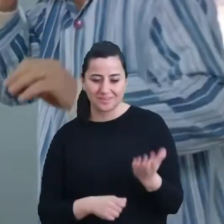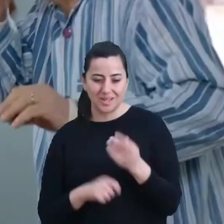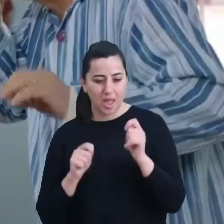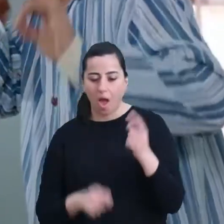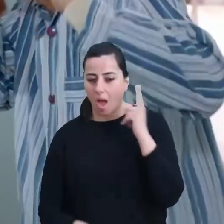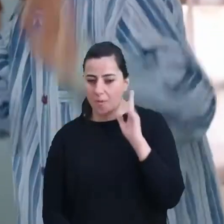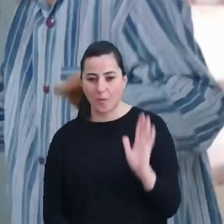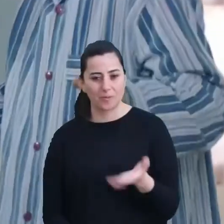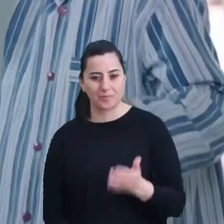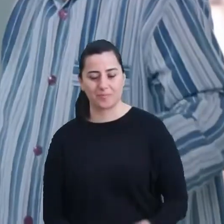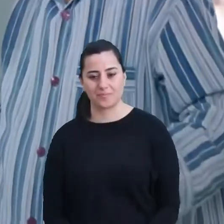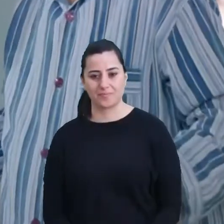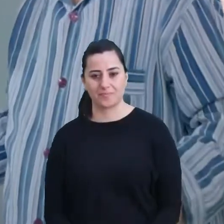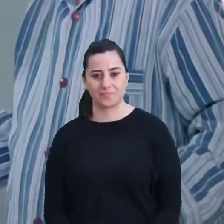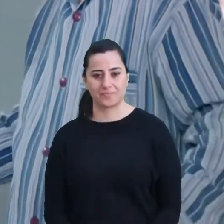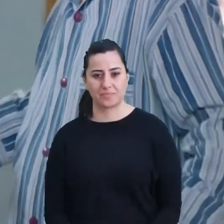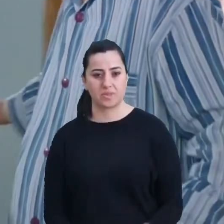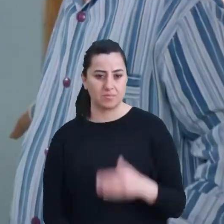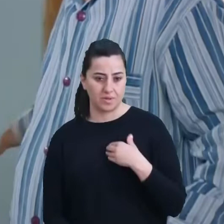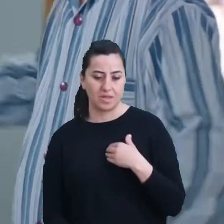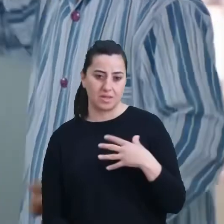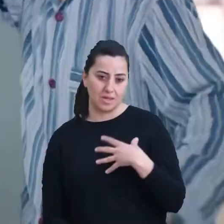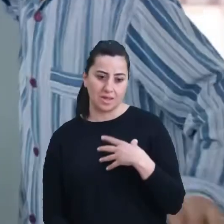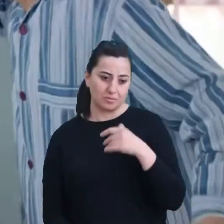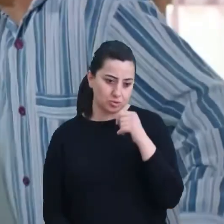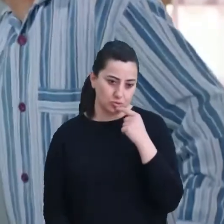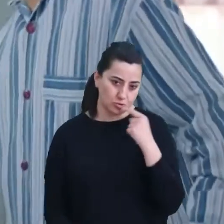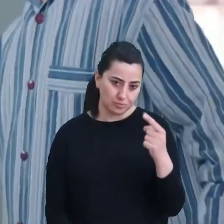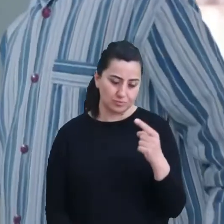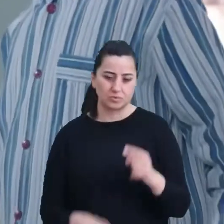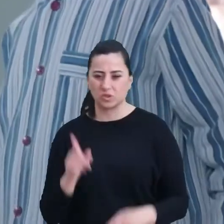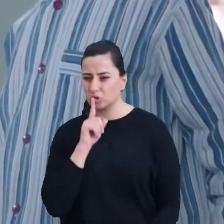yürütüyormuşsun da haberimiz yokmuş. Sus diye işaret etti. Ben gidip yengemden su isteyeyim mi?